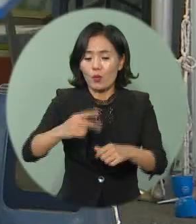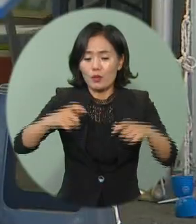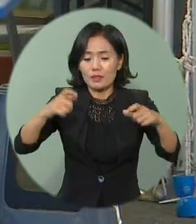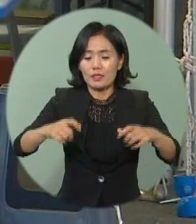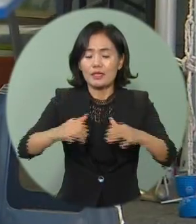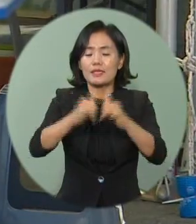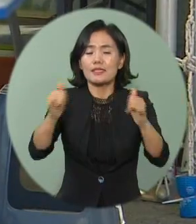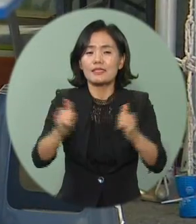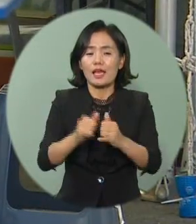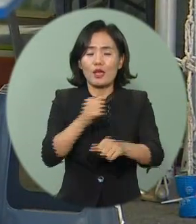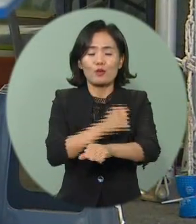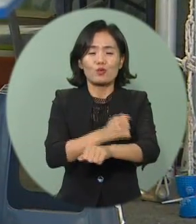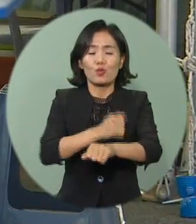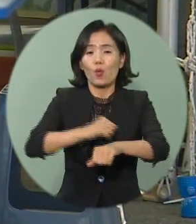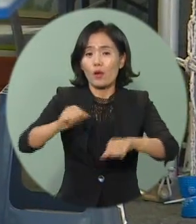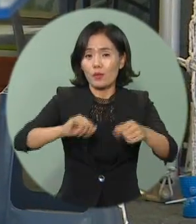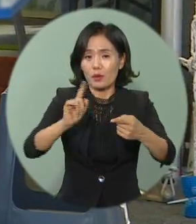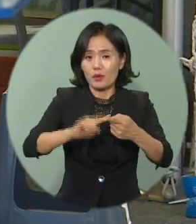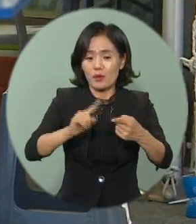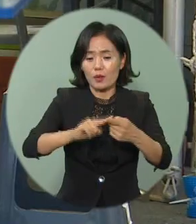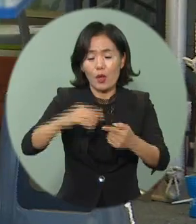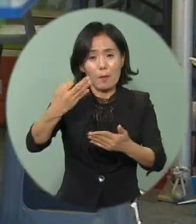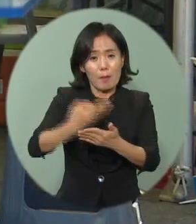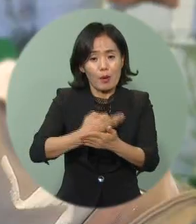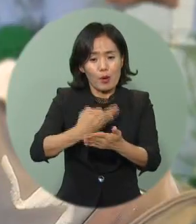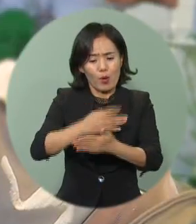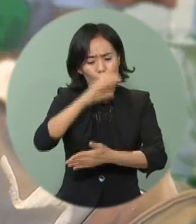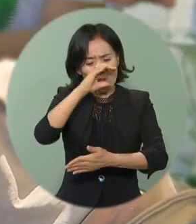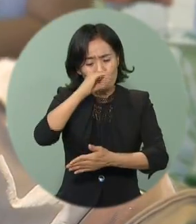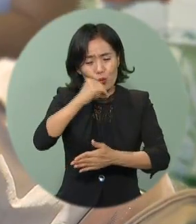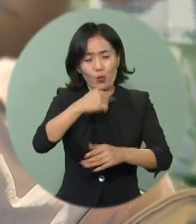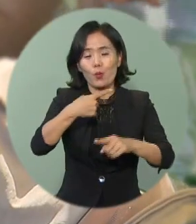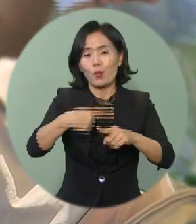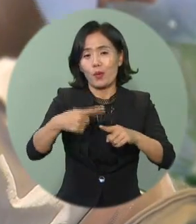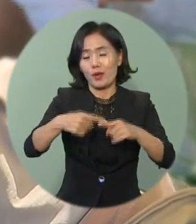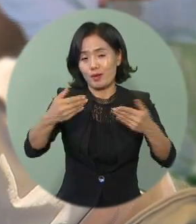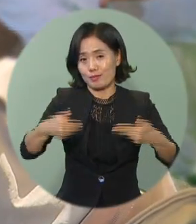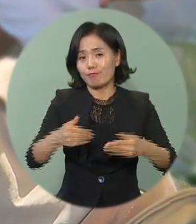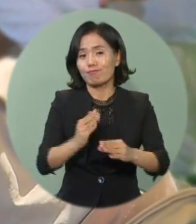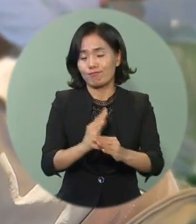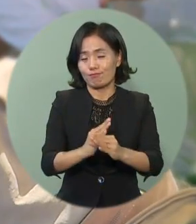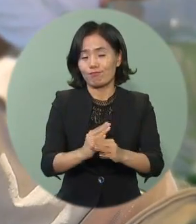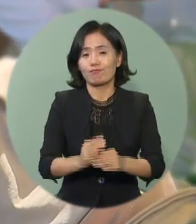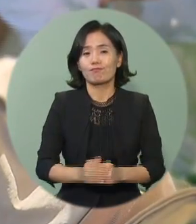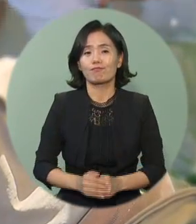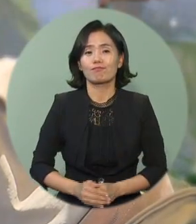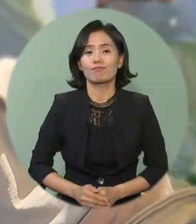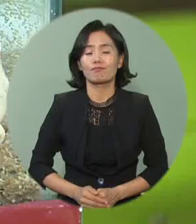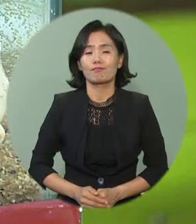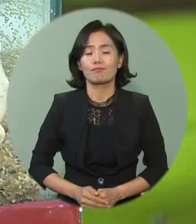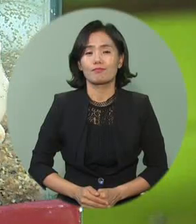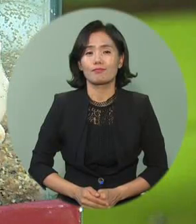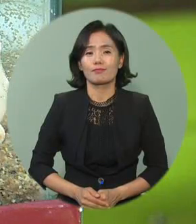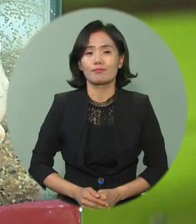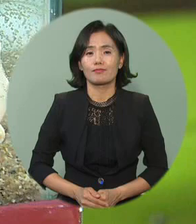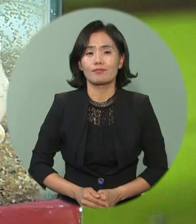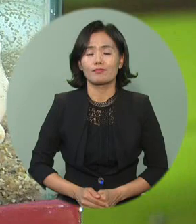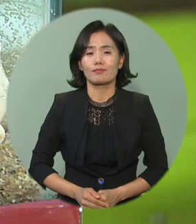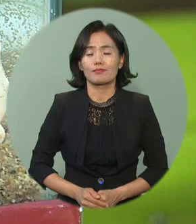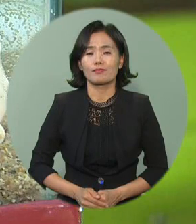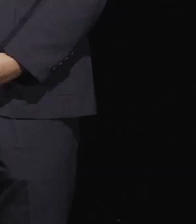사회공헌 활동을 통한 이미지 개선과 매출 확대 등 긍정적인 시너지 효과를 내고 있습니다. MBC 뉴스